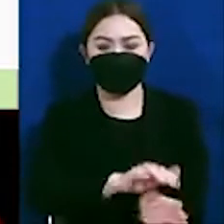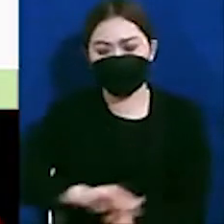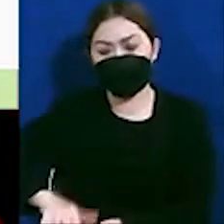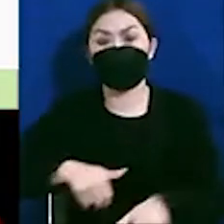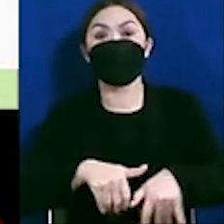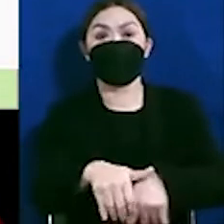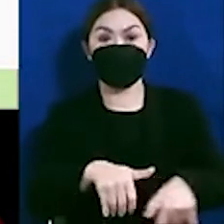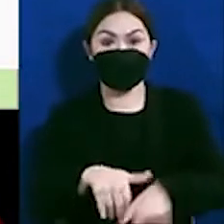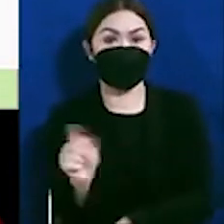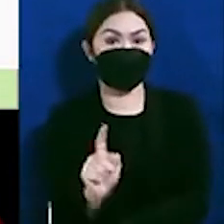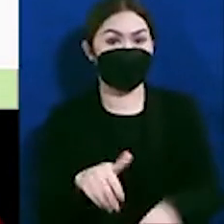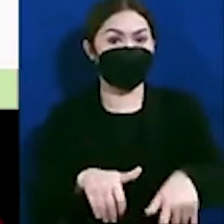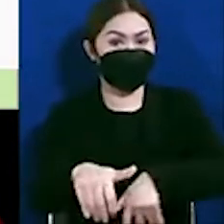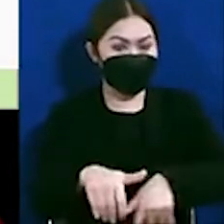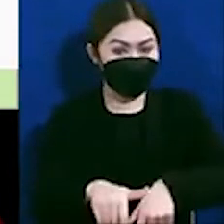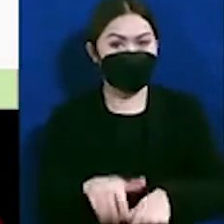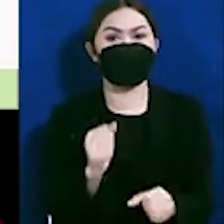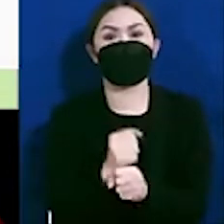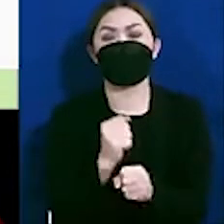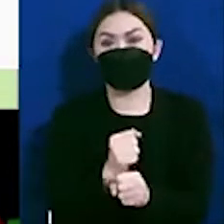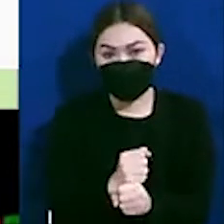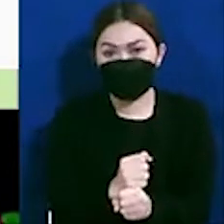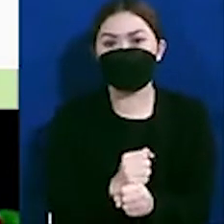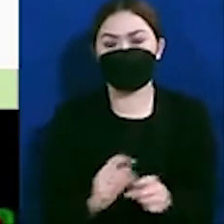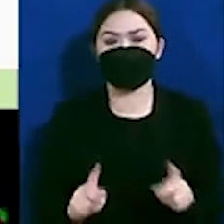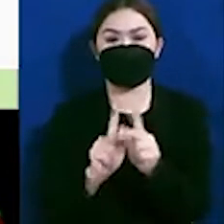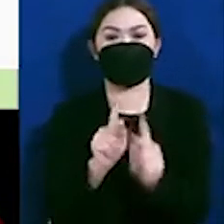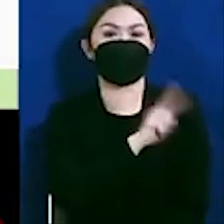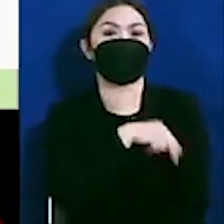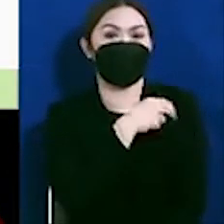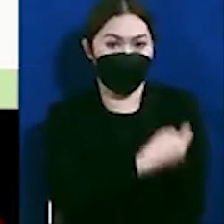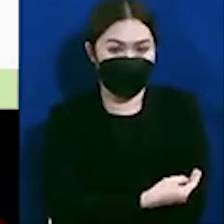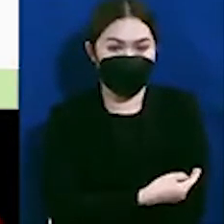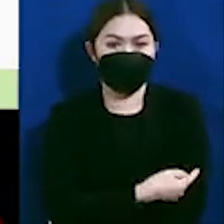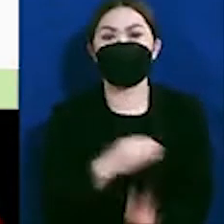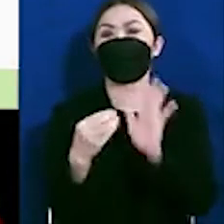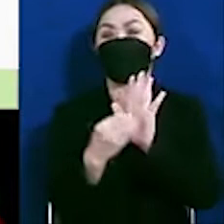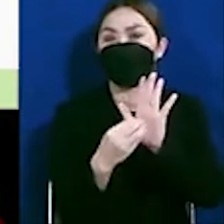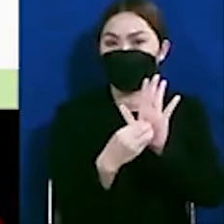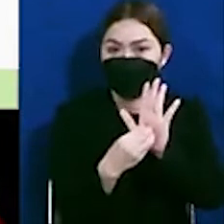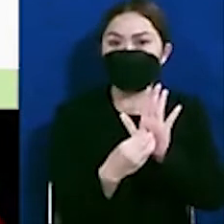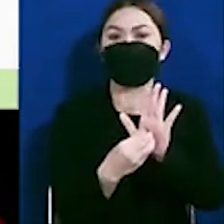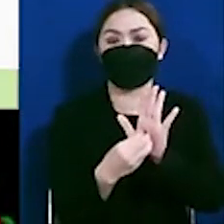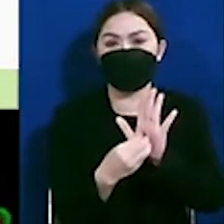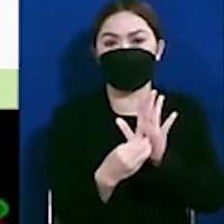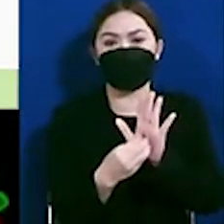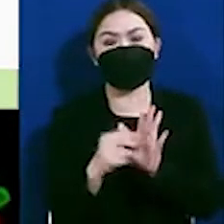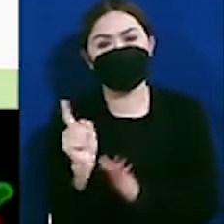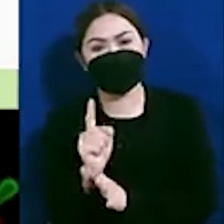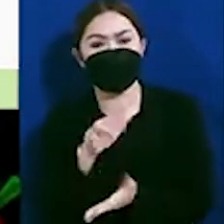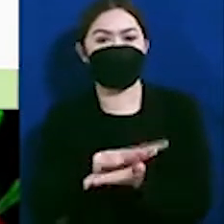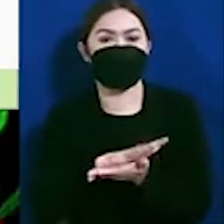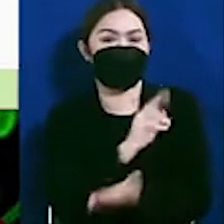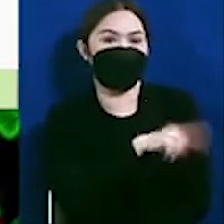ตอนนี้มีการที่ทางกรมการแพทย์เอาเองกรุงเทพฯนะๆหรือแม้กระทั่งโรง